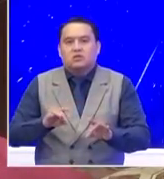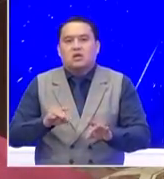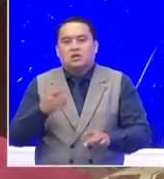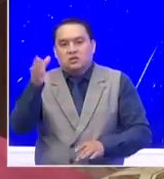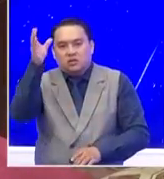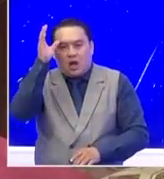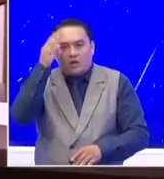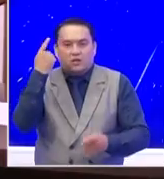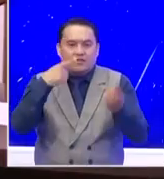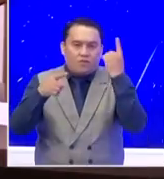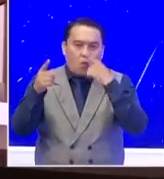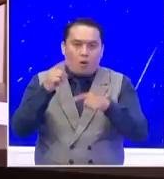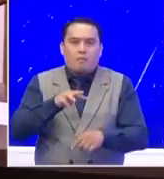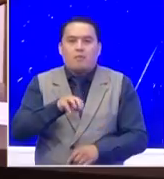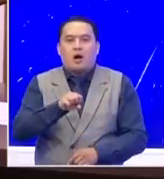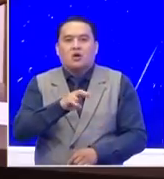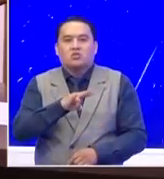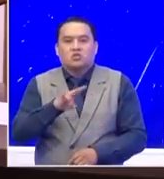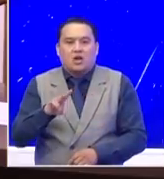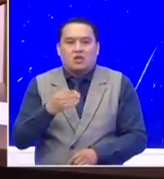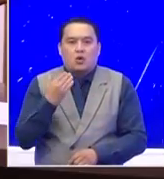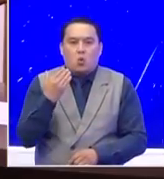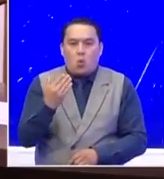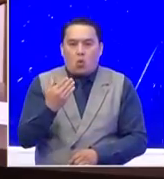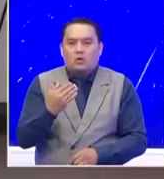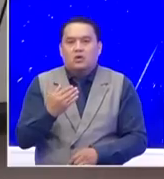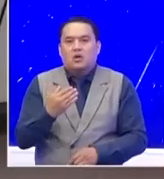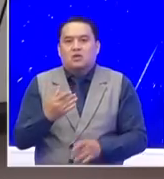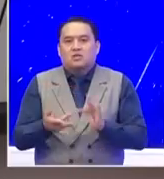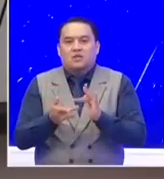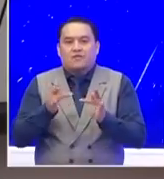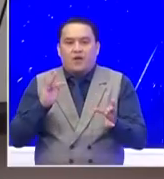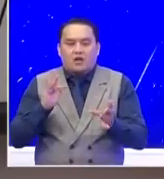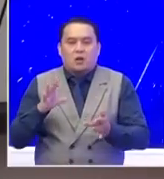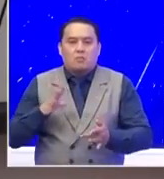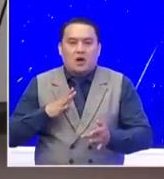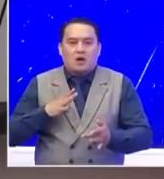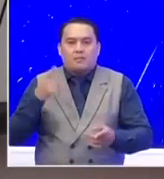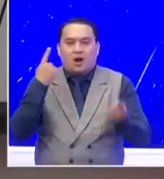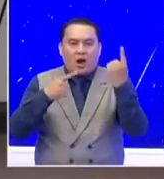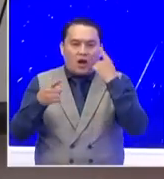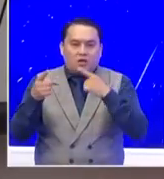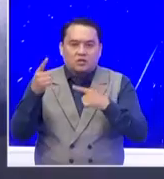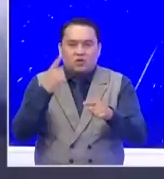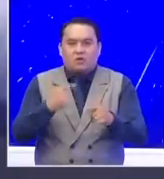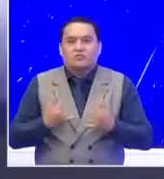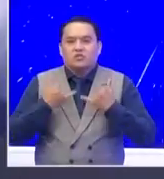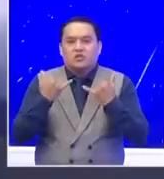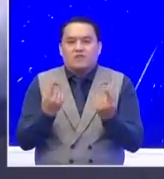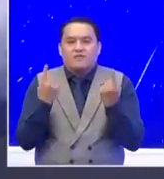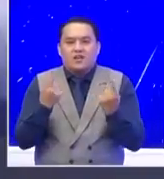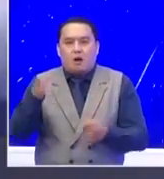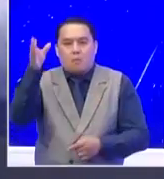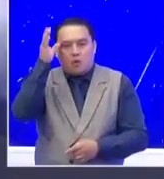делились знаниями о жизни и творчестве Макжана Жумабаева. Изюминкой онлайн-вечера стали авторские произведения в честь великого